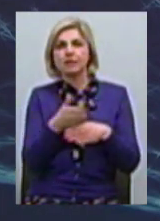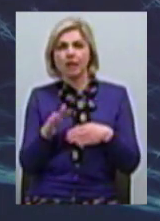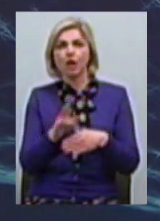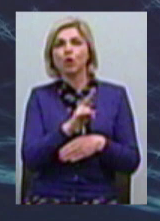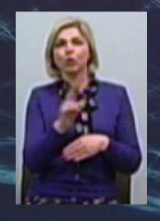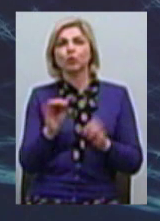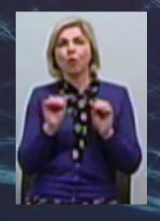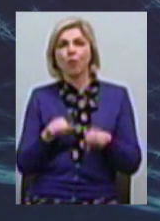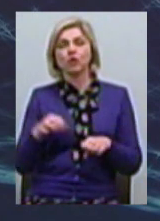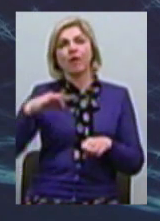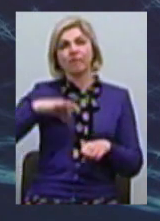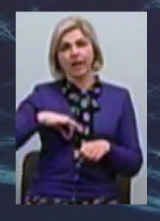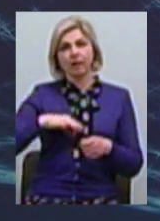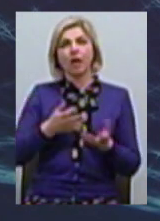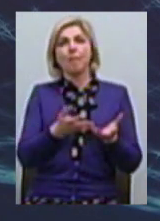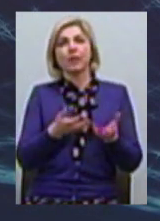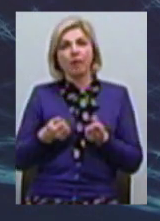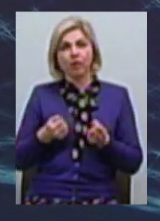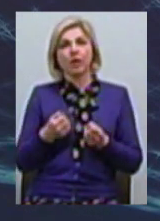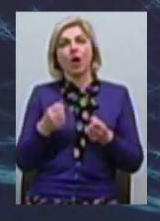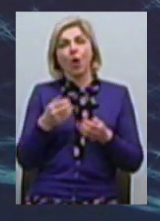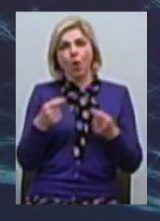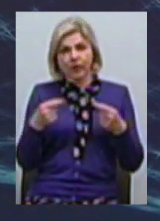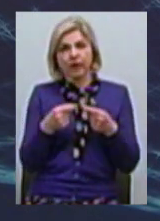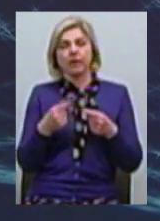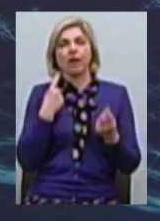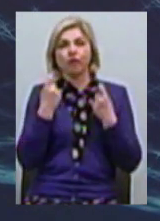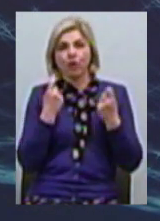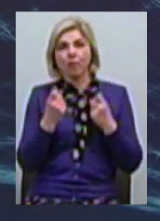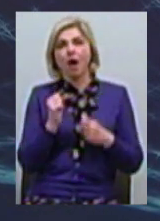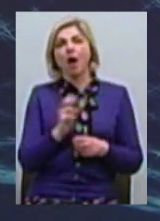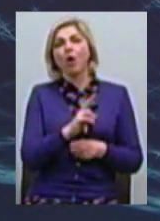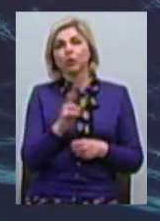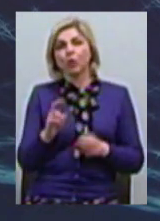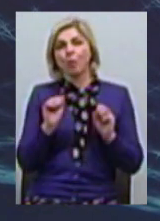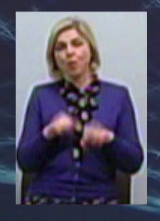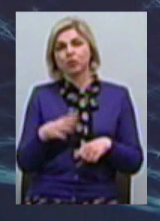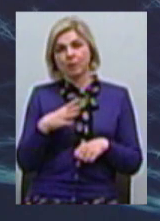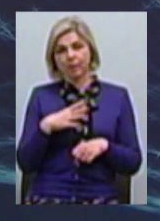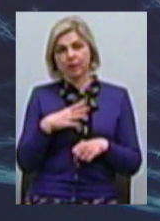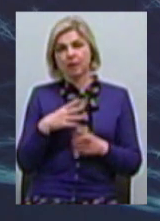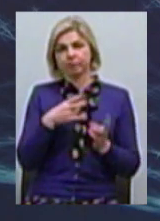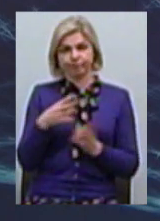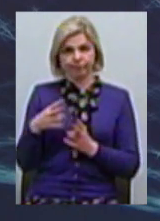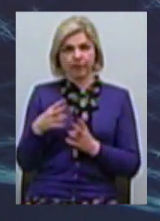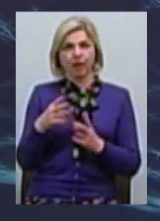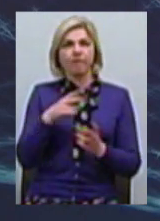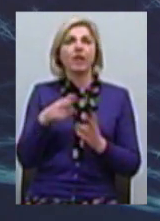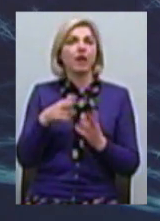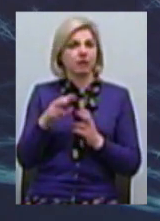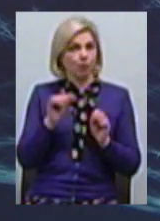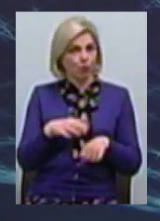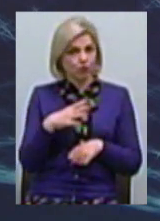быть выгодоприобретателем от конкретной информации, а кто может ей потенциально злоупотребить. Но это мы говорим